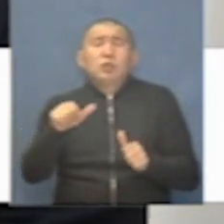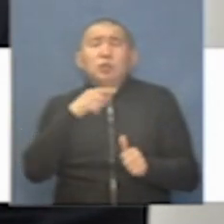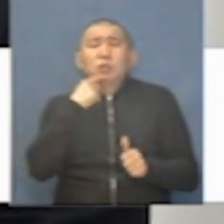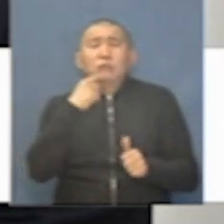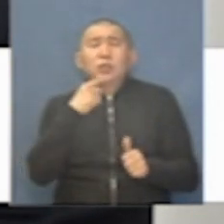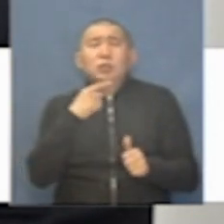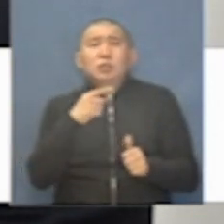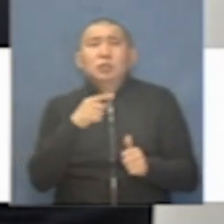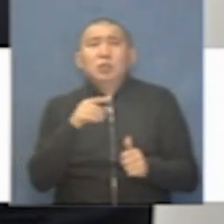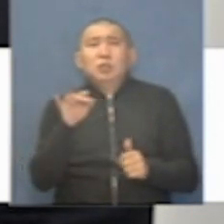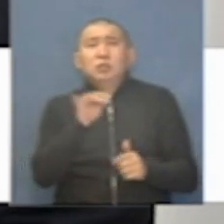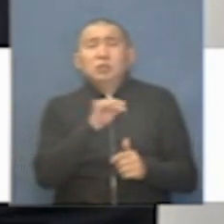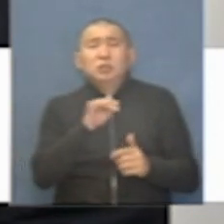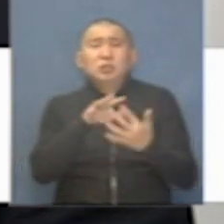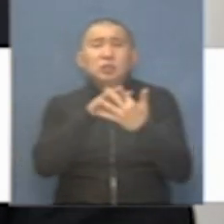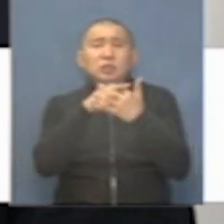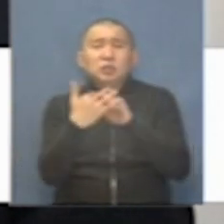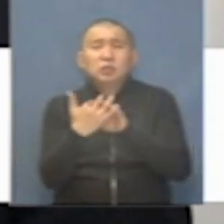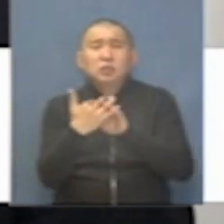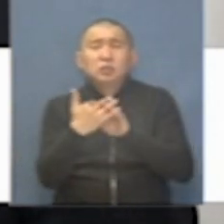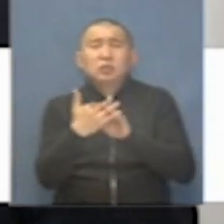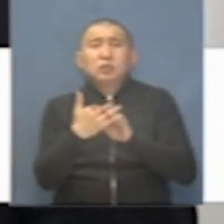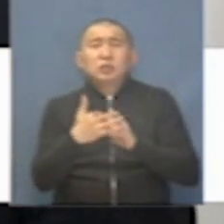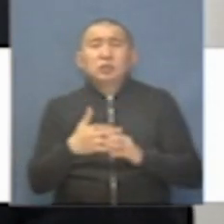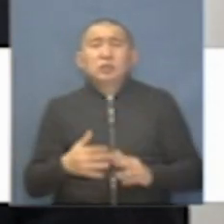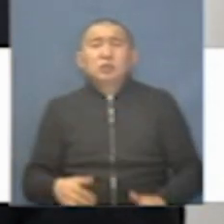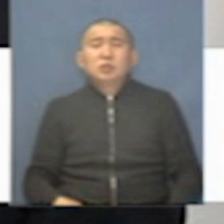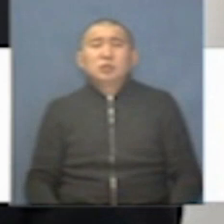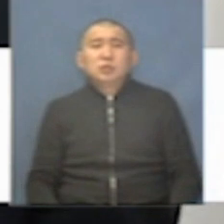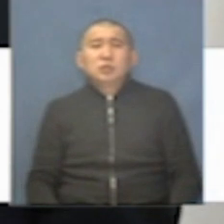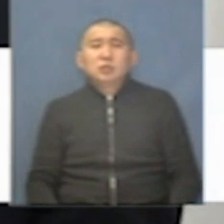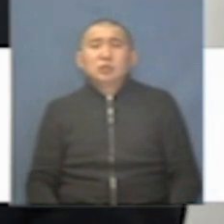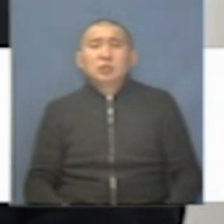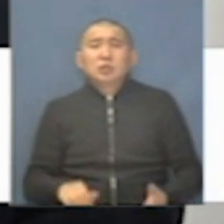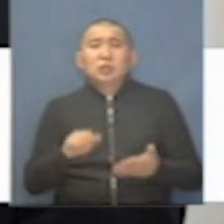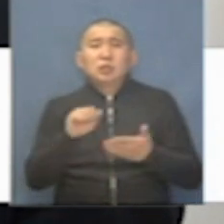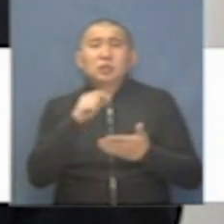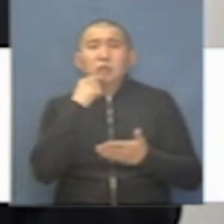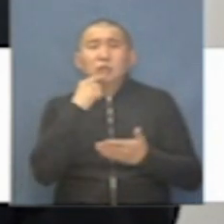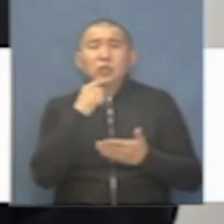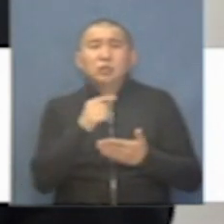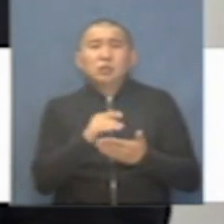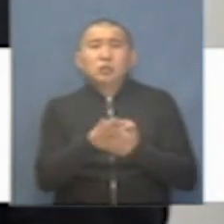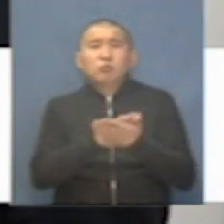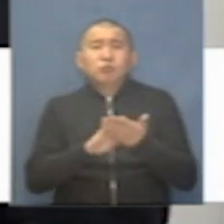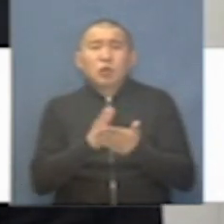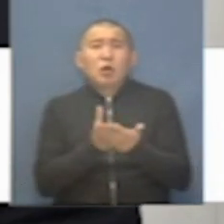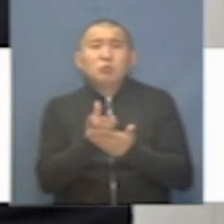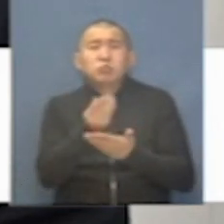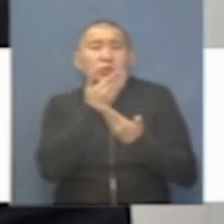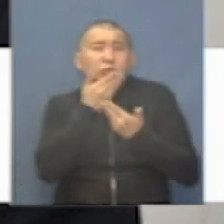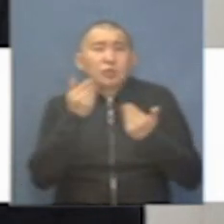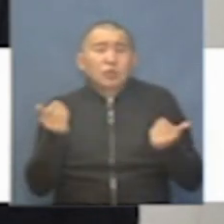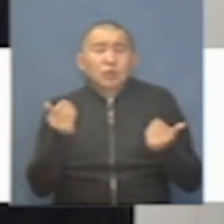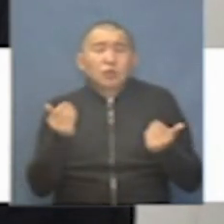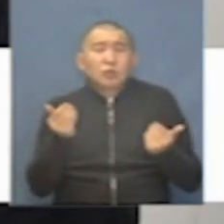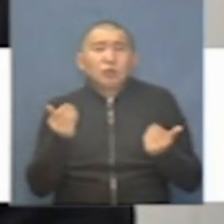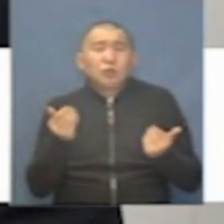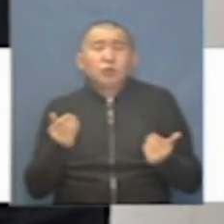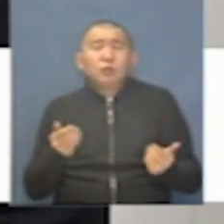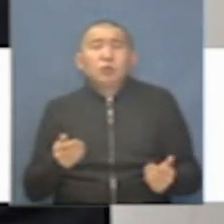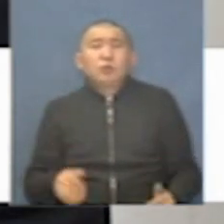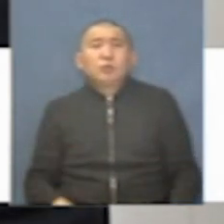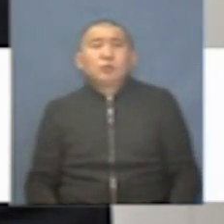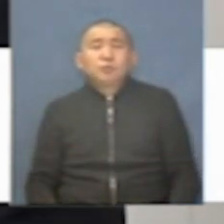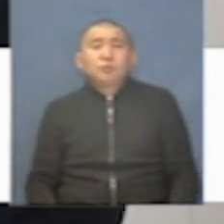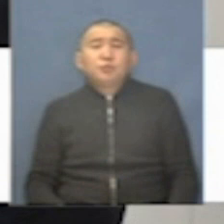ең бірінші мәселе. Себебі үкіметтің қаражатын біз ауыл бекітілмеген жерге қаражат бөле алмайды. Сондықтан бұл ең бірінші мәселе,